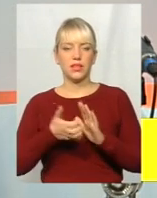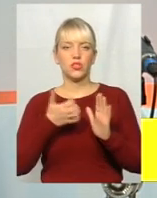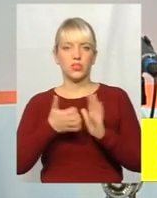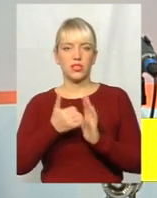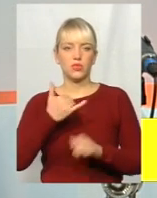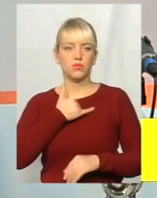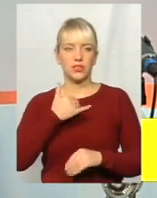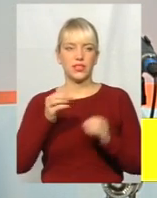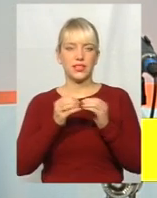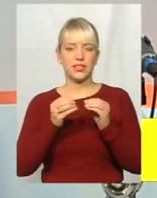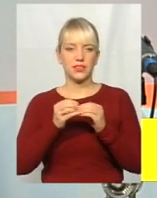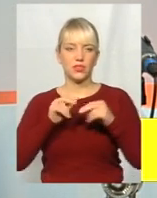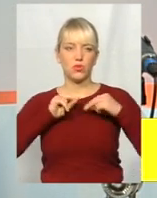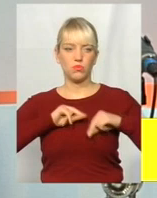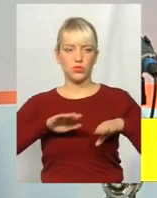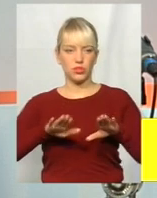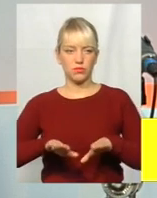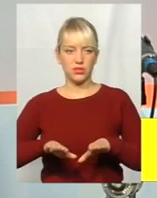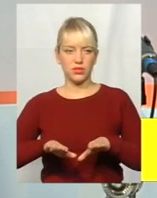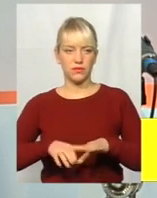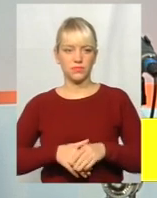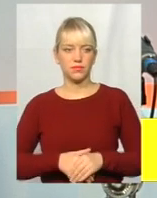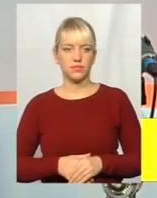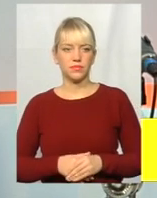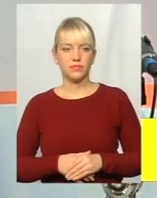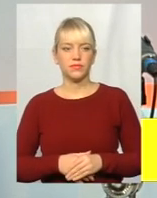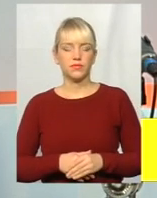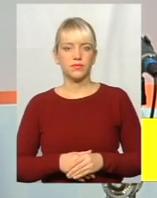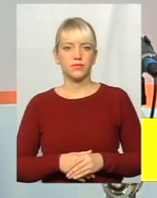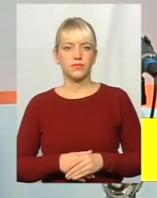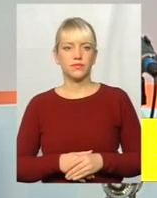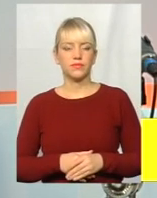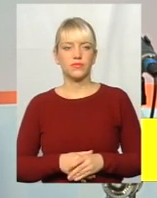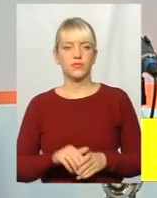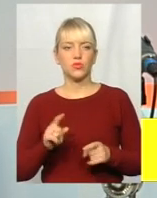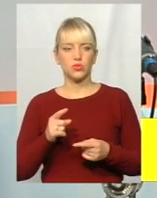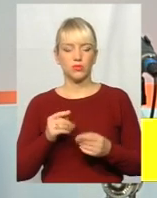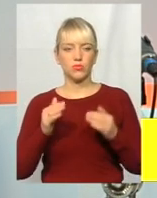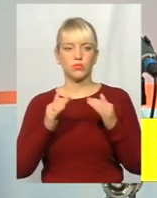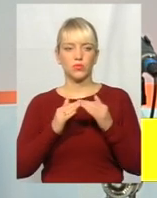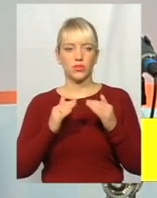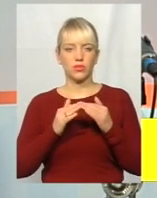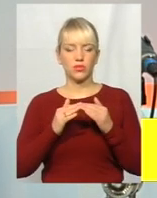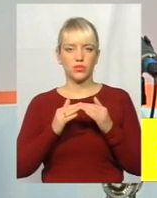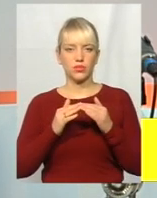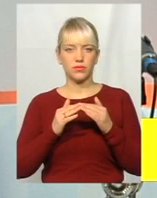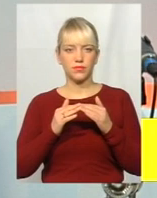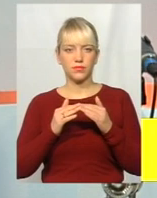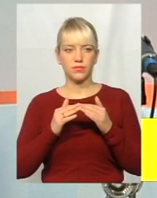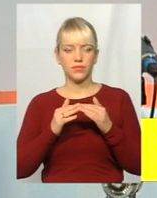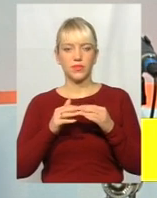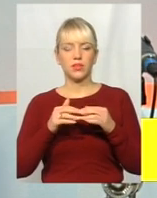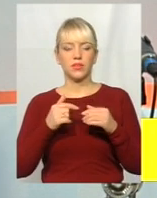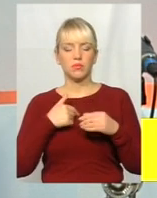10 робочих місць. Тому будинок ми все одно не зупиняємо надавати